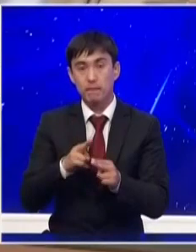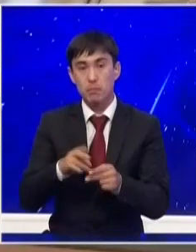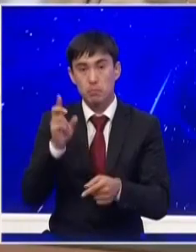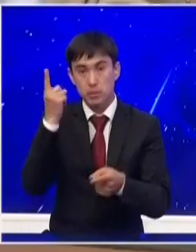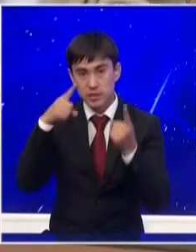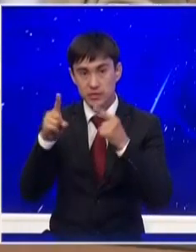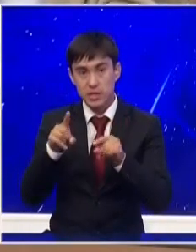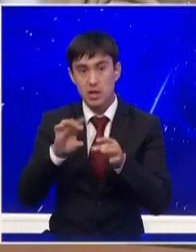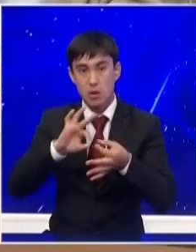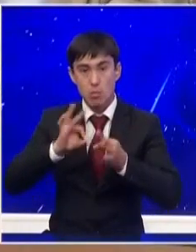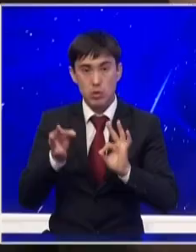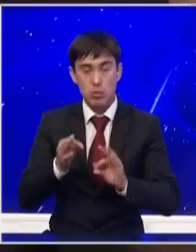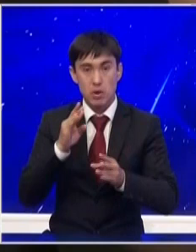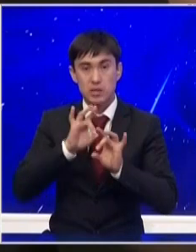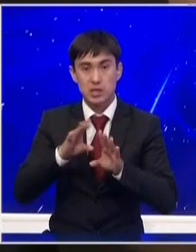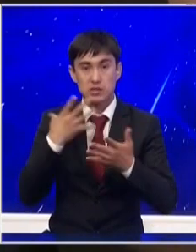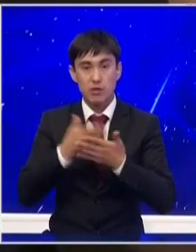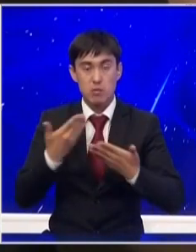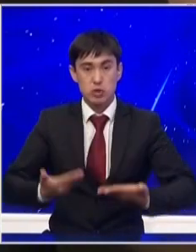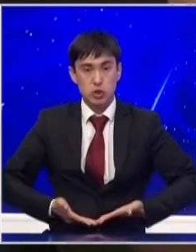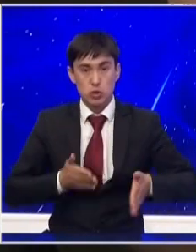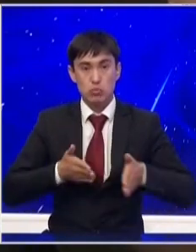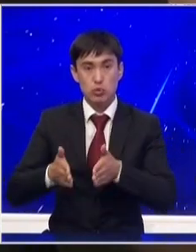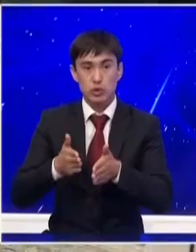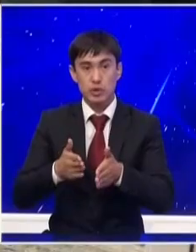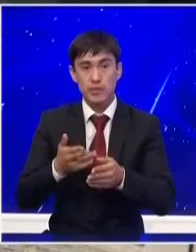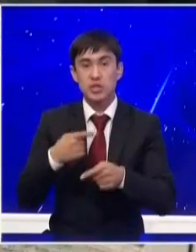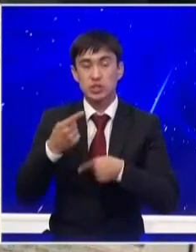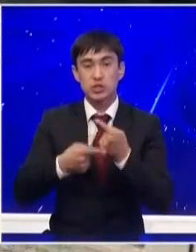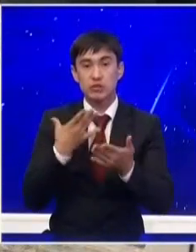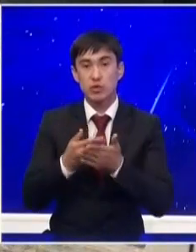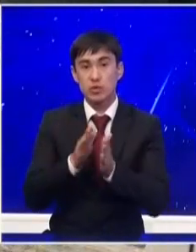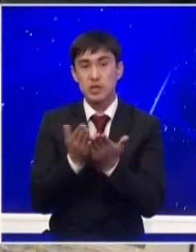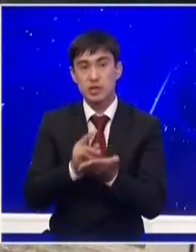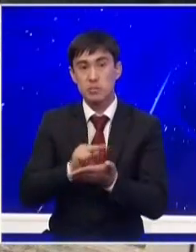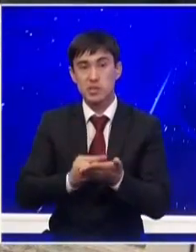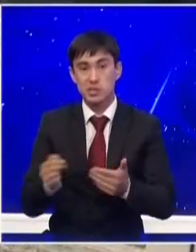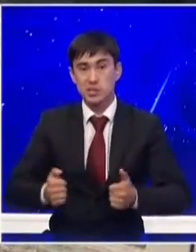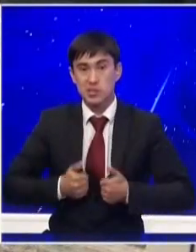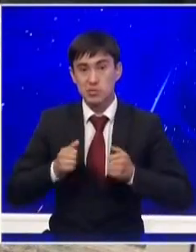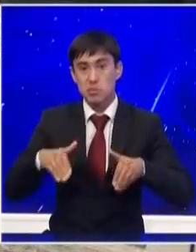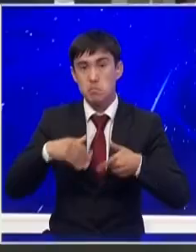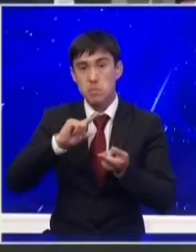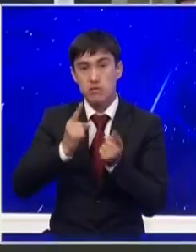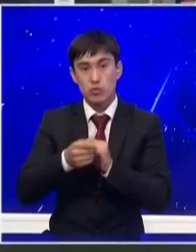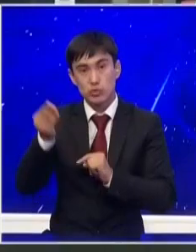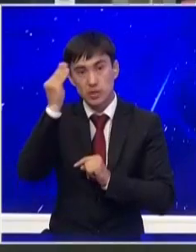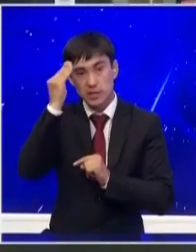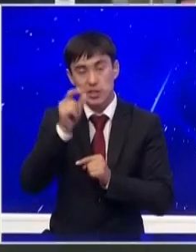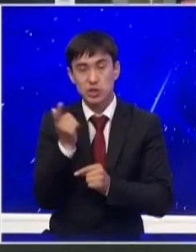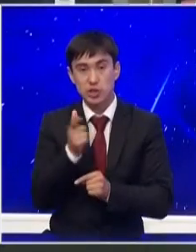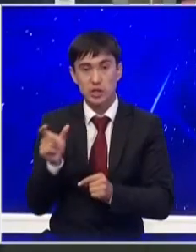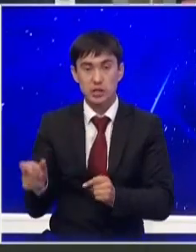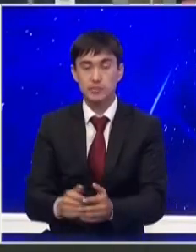автор подробно рассказывает о своем жизненном пути. Кроме того, через свою книгу писатель стремится перевернуть сознание